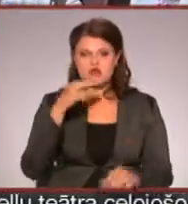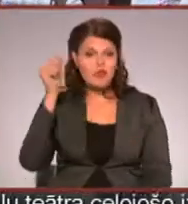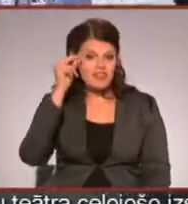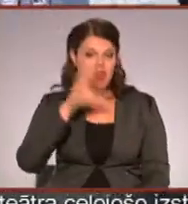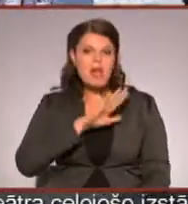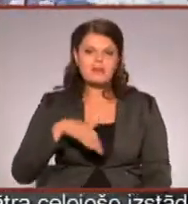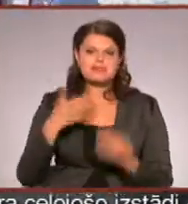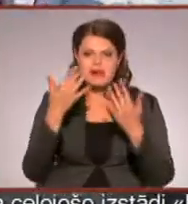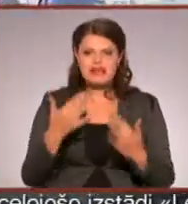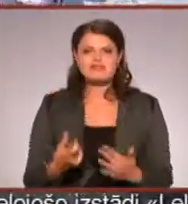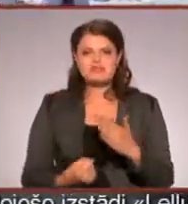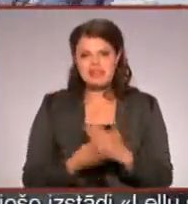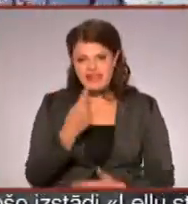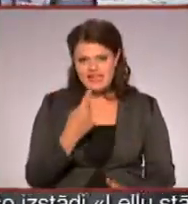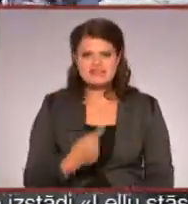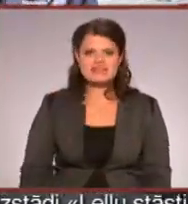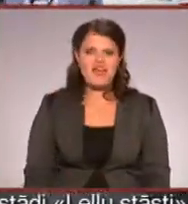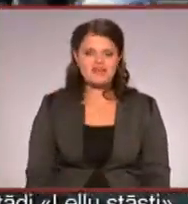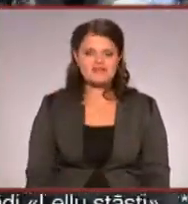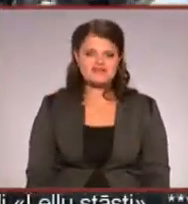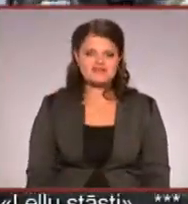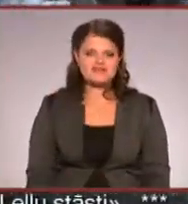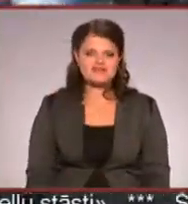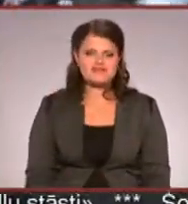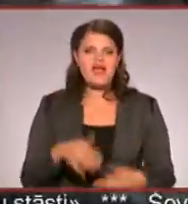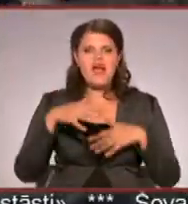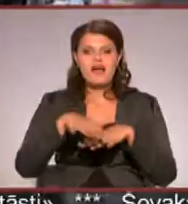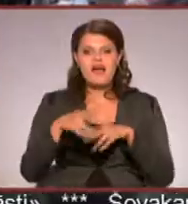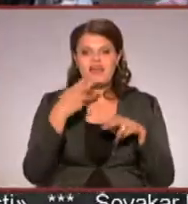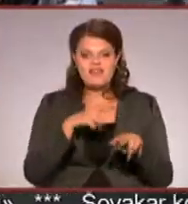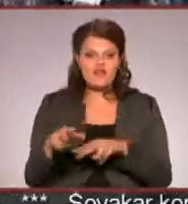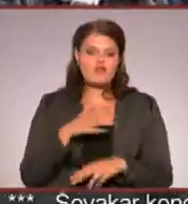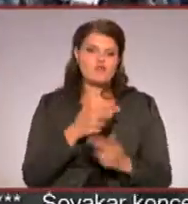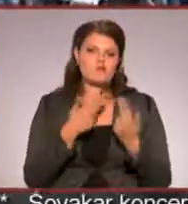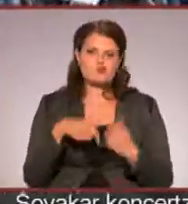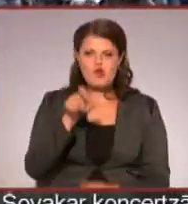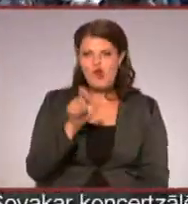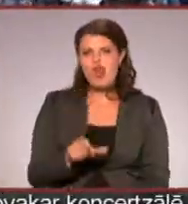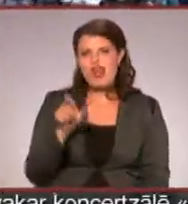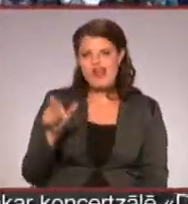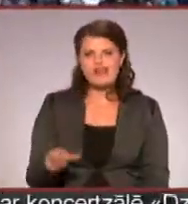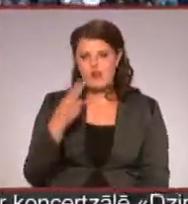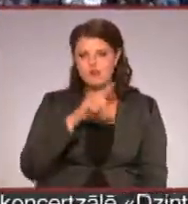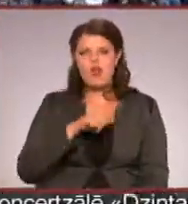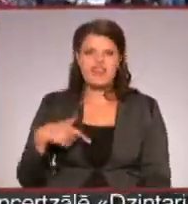tad rezultātā iznāk šādi numuri. Gājienu vēroja Anete Lesīte un Normunds Paulauskis no Latvijas televīzijas.